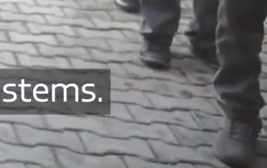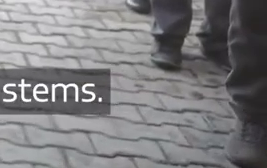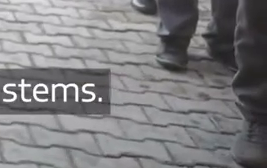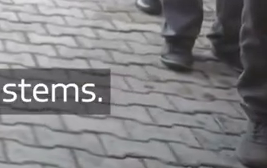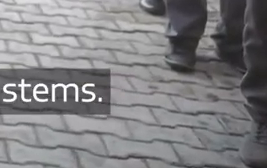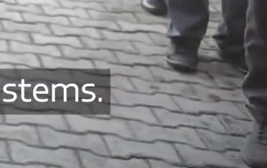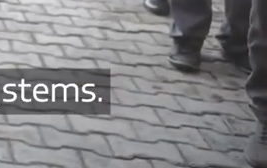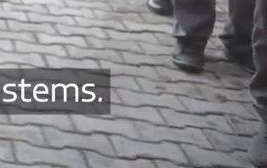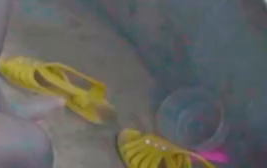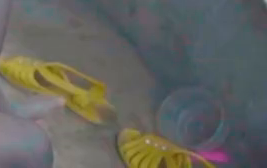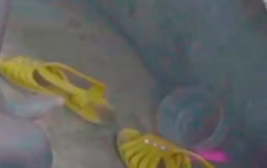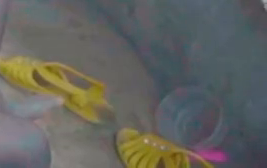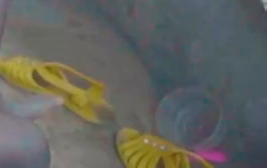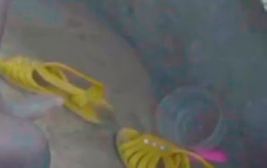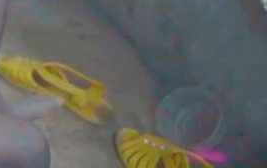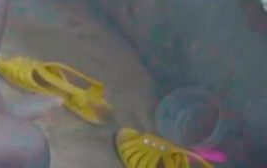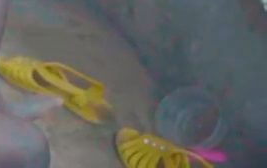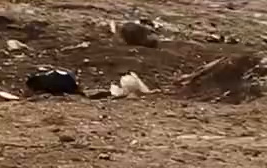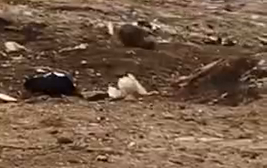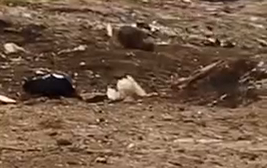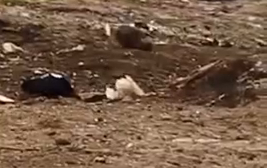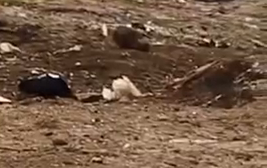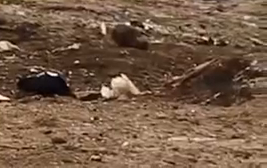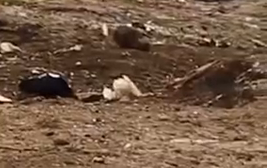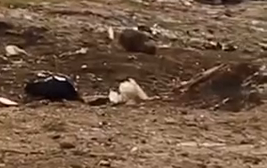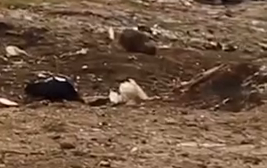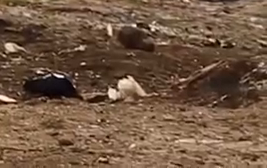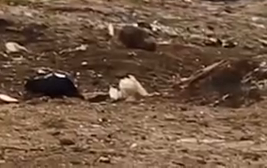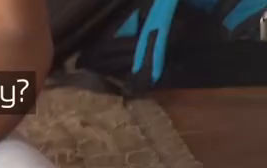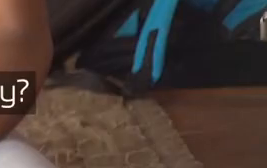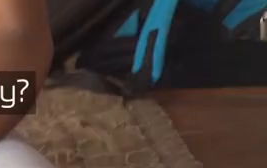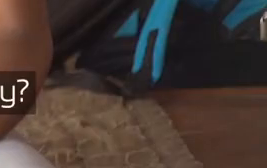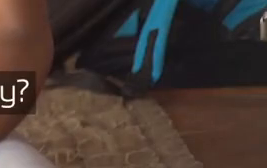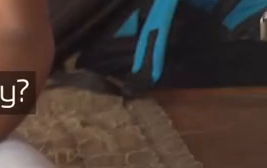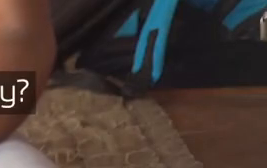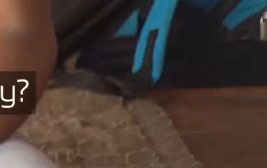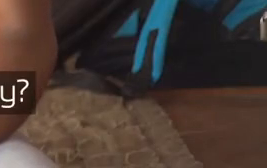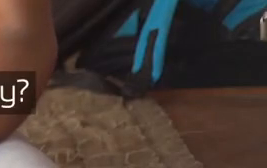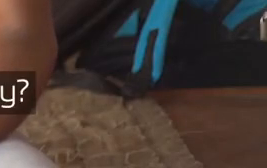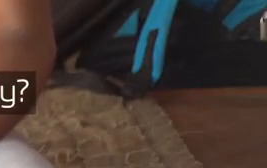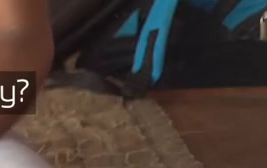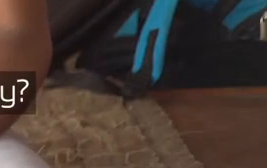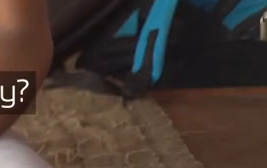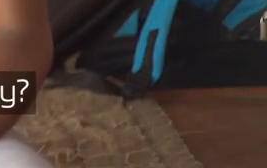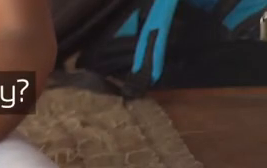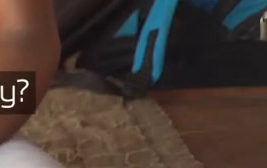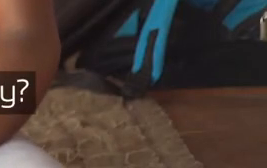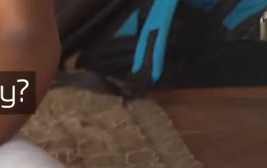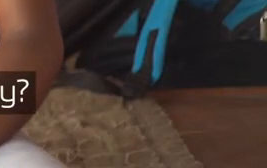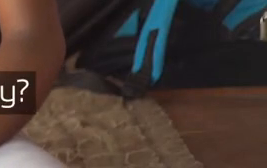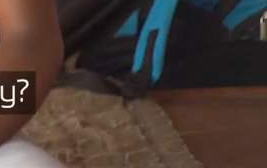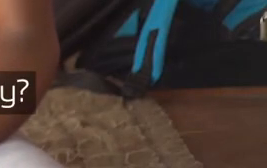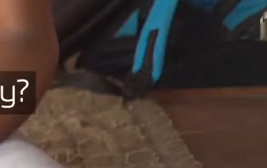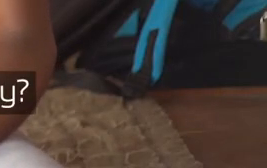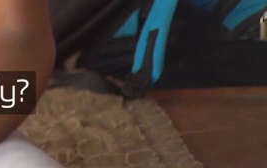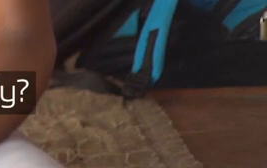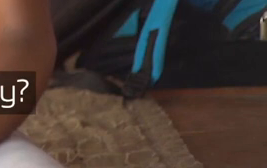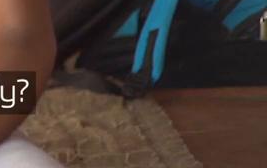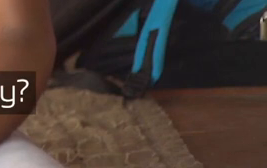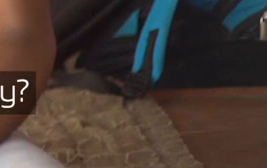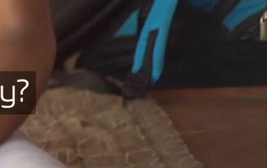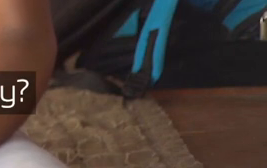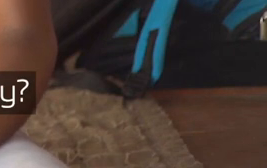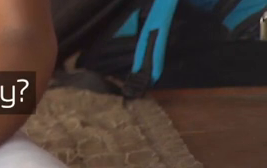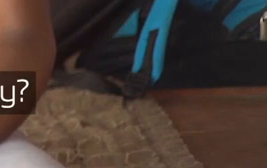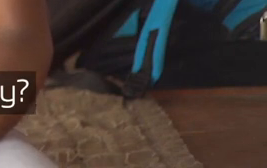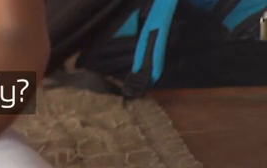school systems. But for many, it is not. मी विचार केला की जर मोठे मोठे घरचे लोक